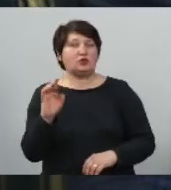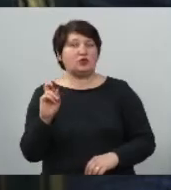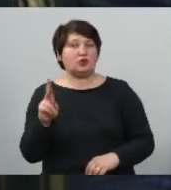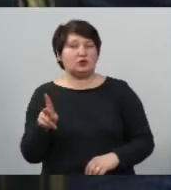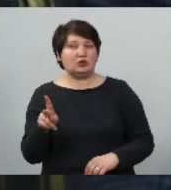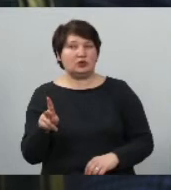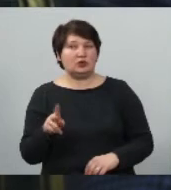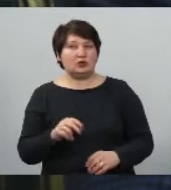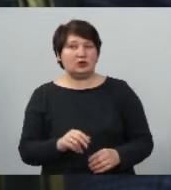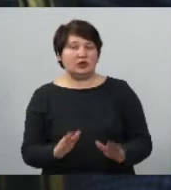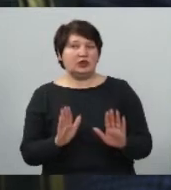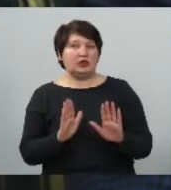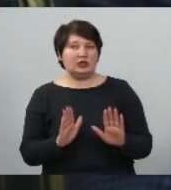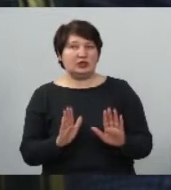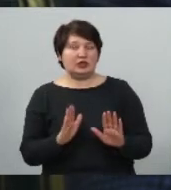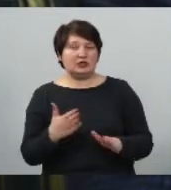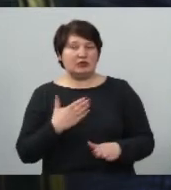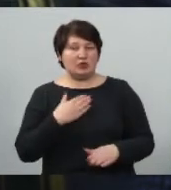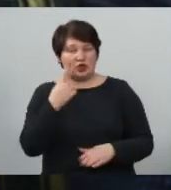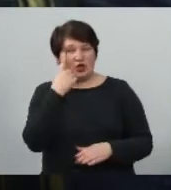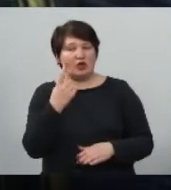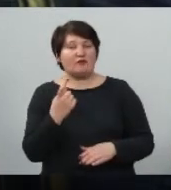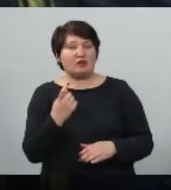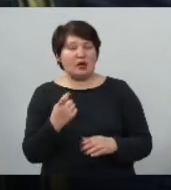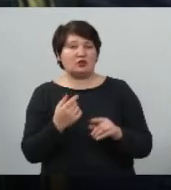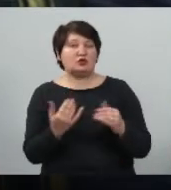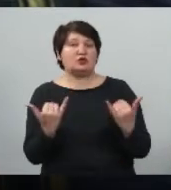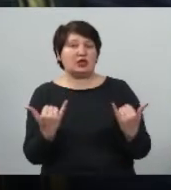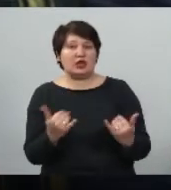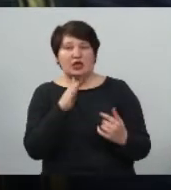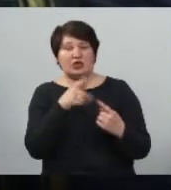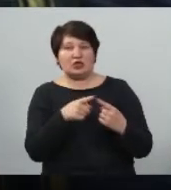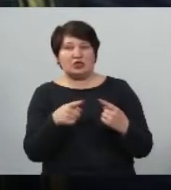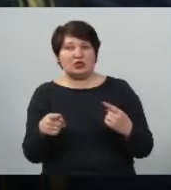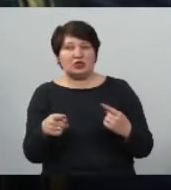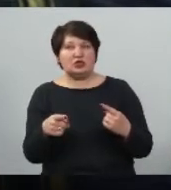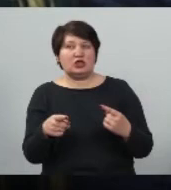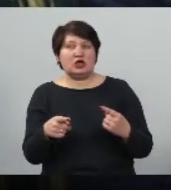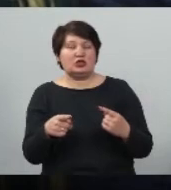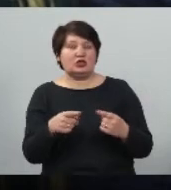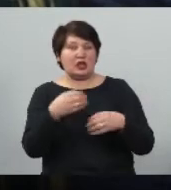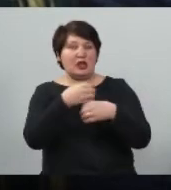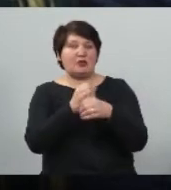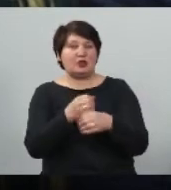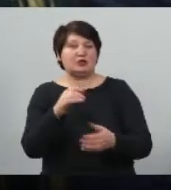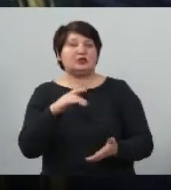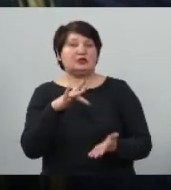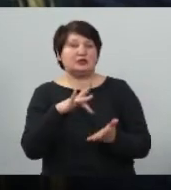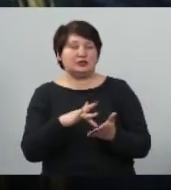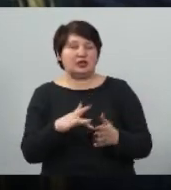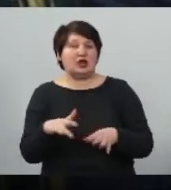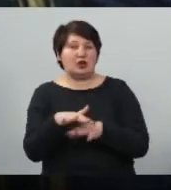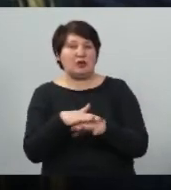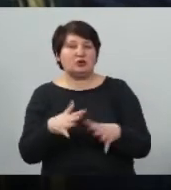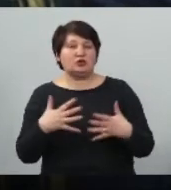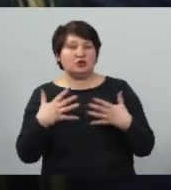Оскільки, за моєю інформацією, на даний час вірусологічна лабораторія Центру громадського здоров'я перейшла вже в цілодобовий